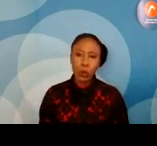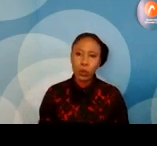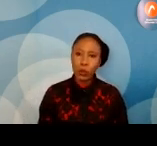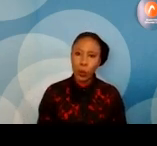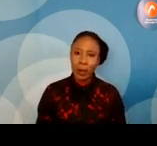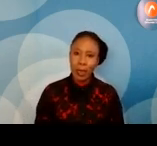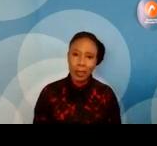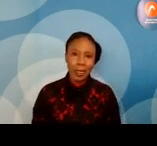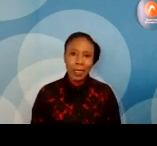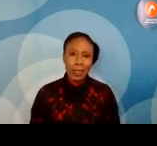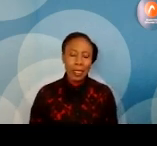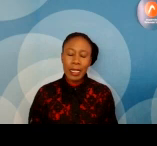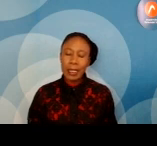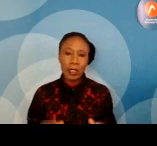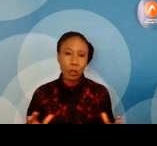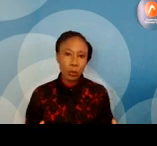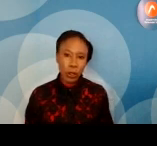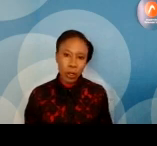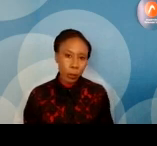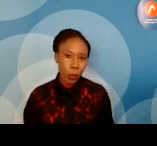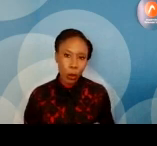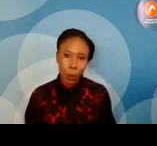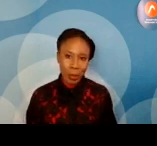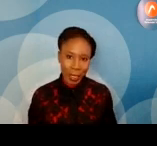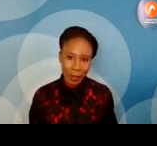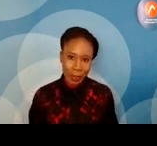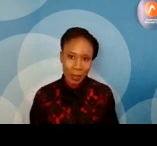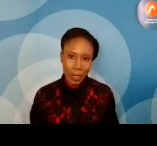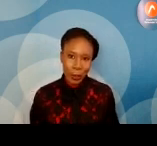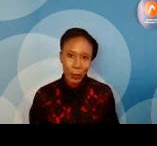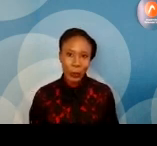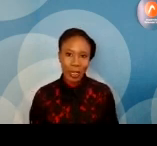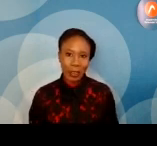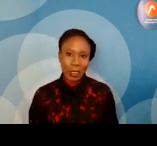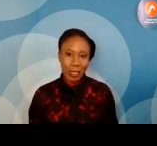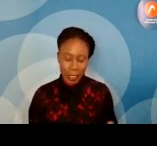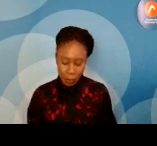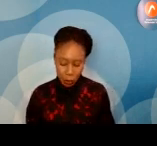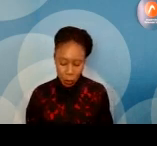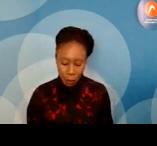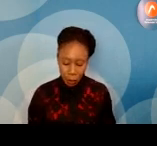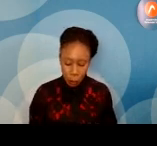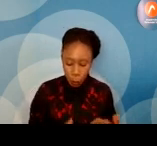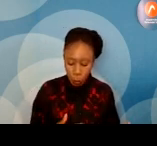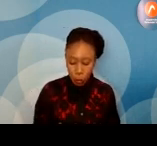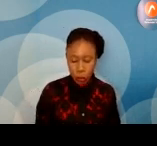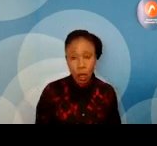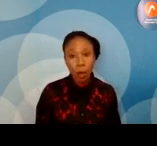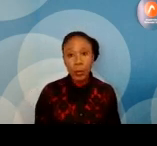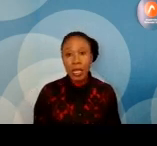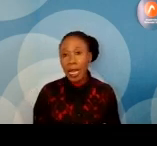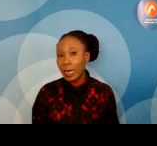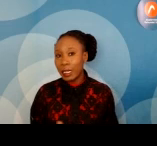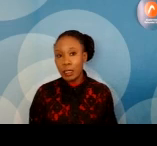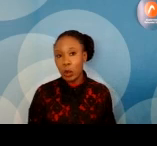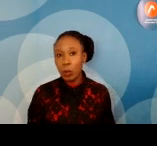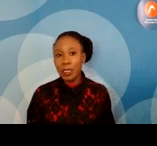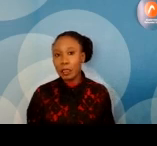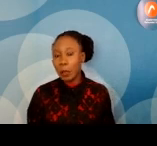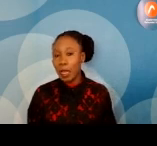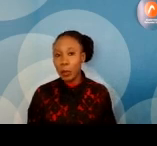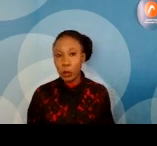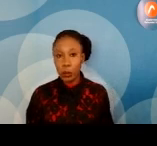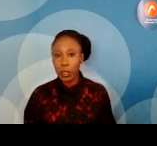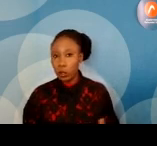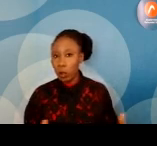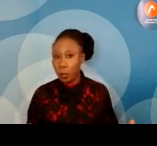också förstås utifrån att det är ingenting som bygger på kompetens, utan det är snarare okunskap. Det handlar inte om